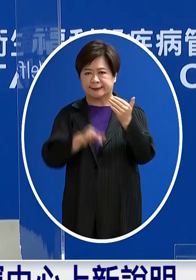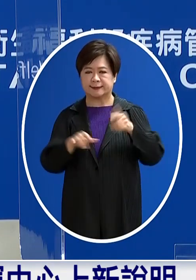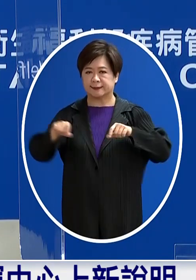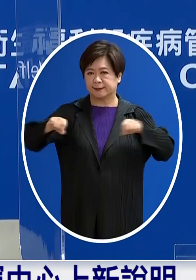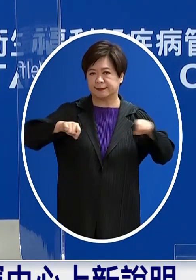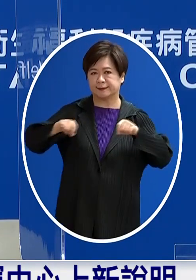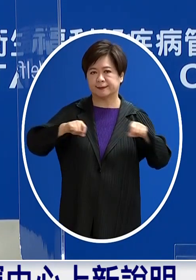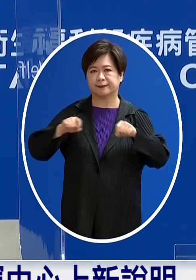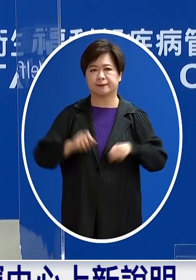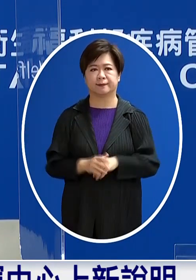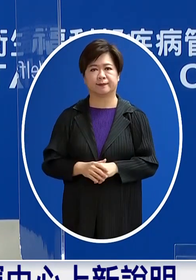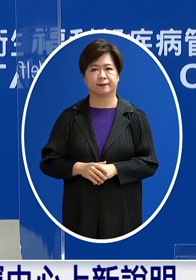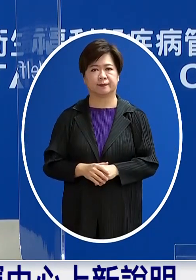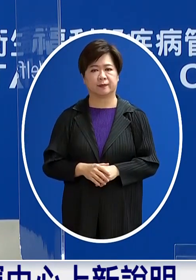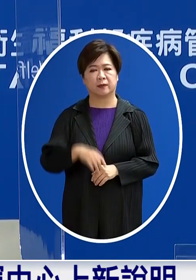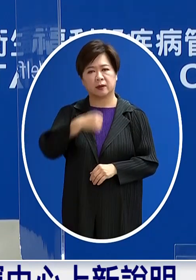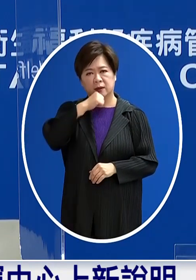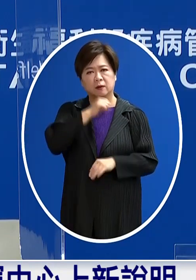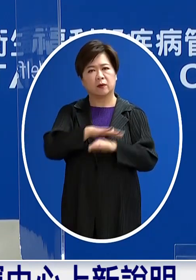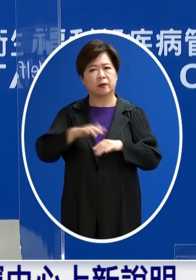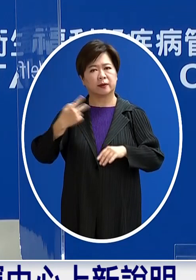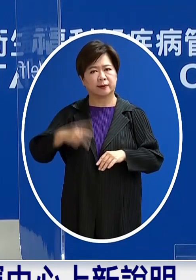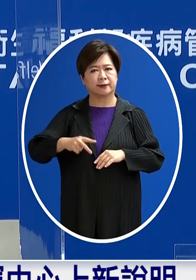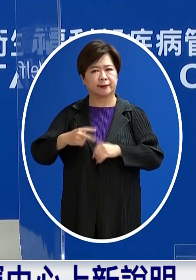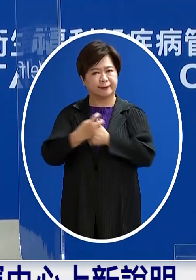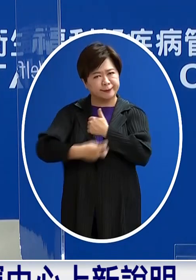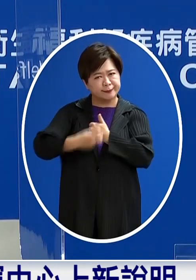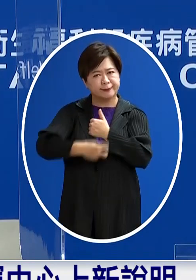计划，我们都会有一些检讨跟改进。